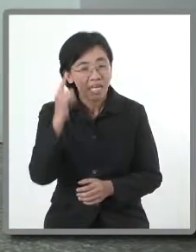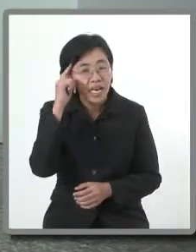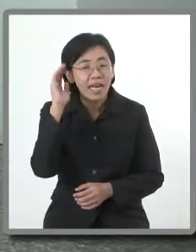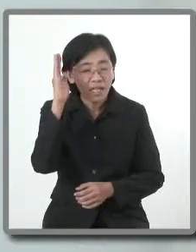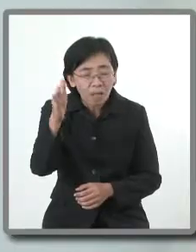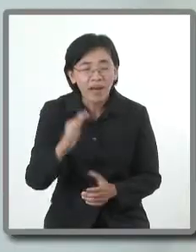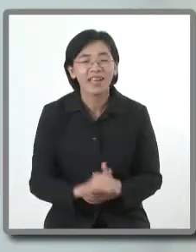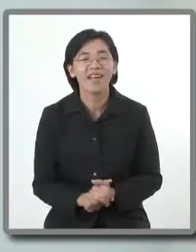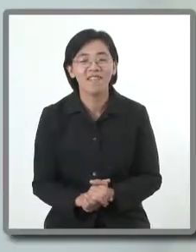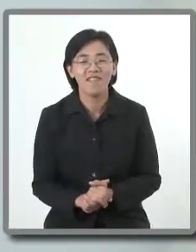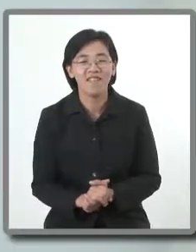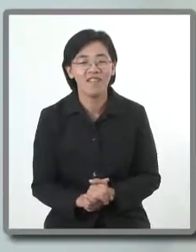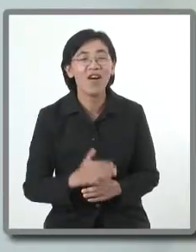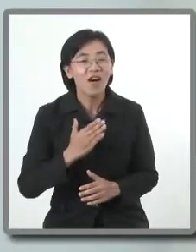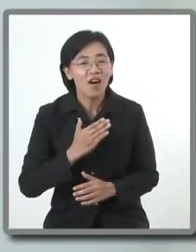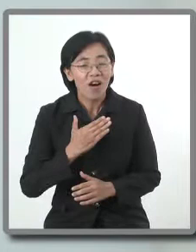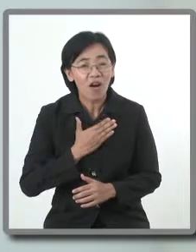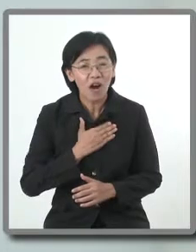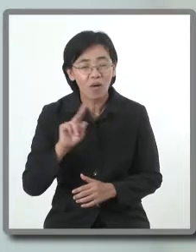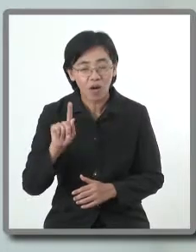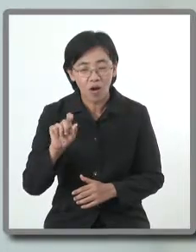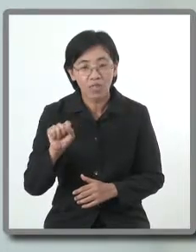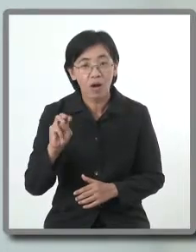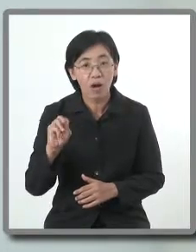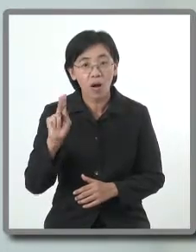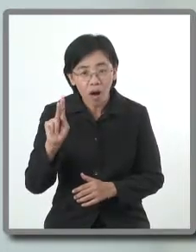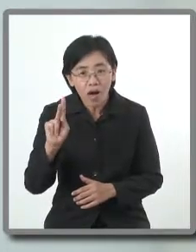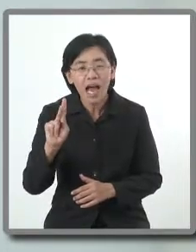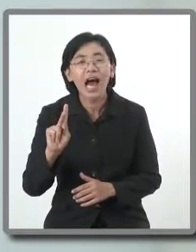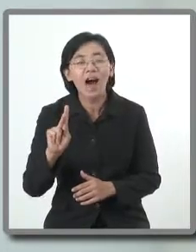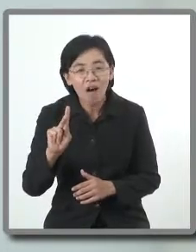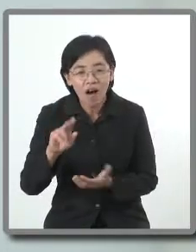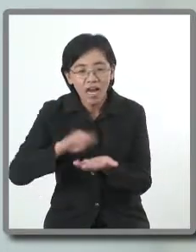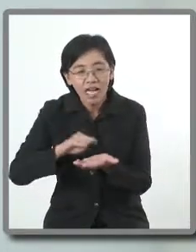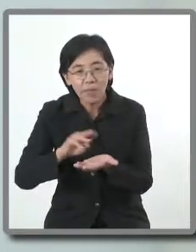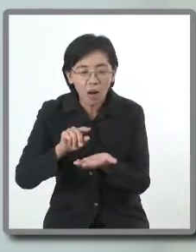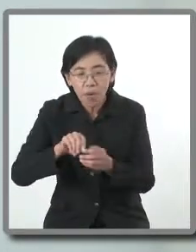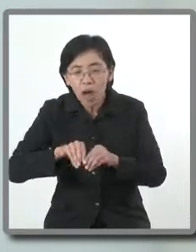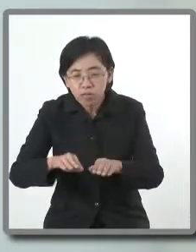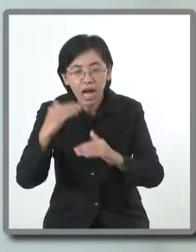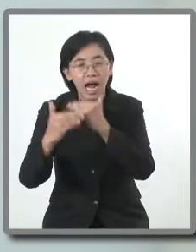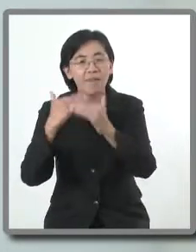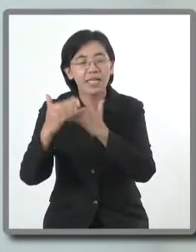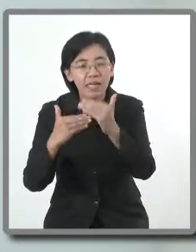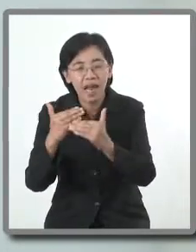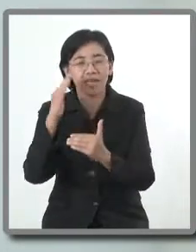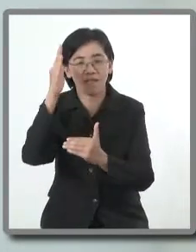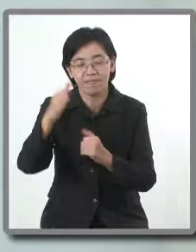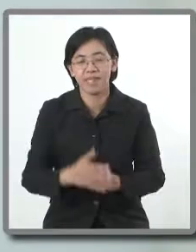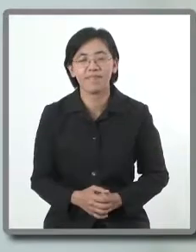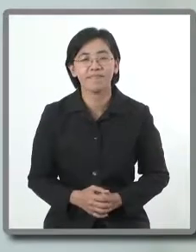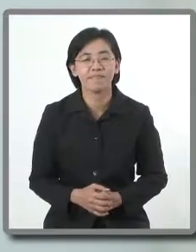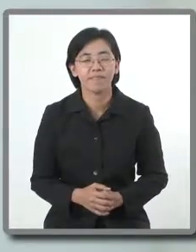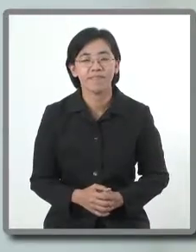ะให้ข้อมูลเหล่านี้นะครับไปให้กับทางคนที่ต้องการไปพัฒนานะครับก็น่า